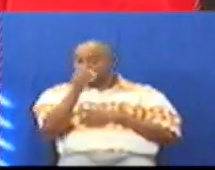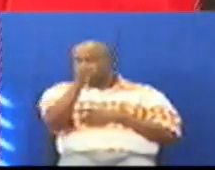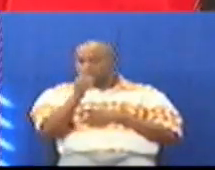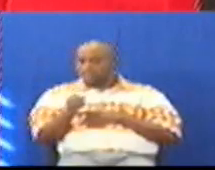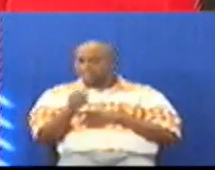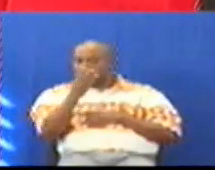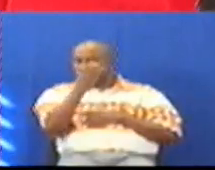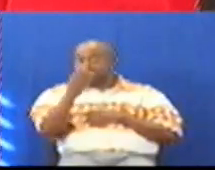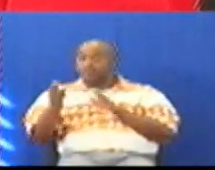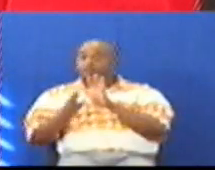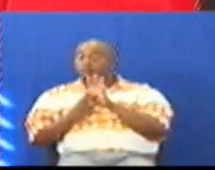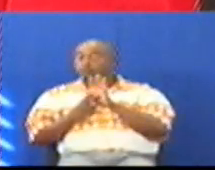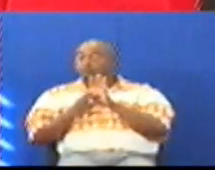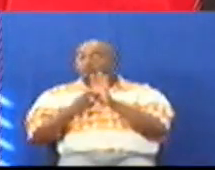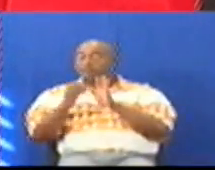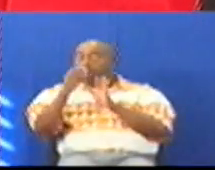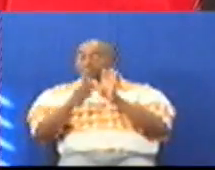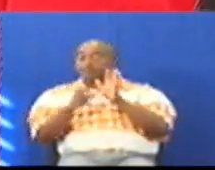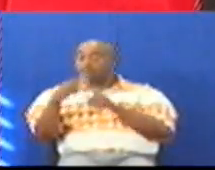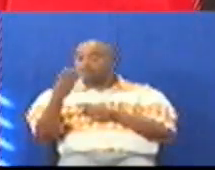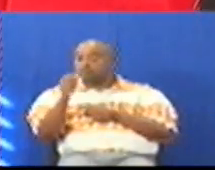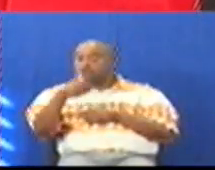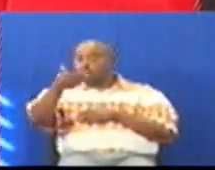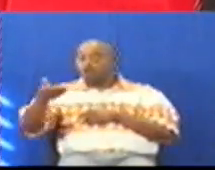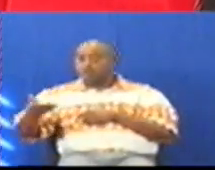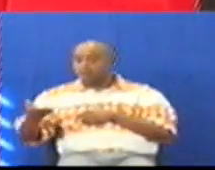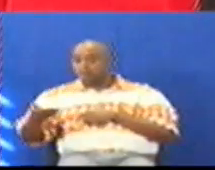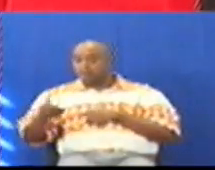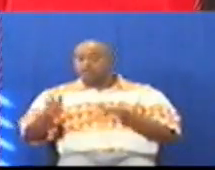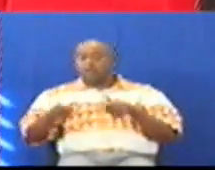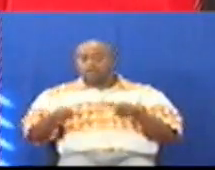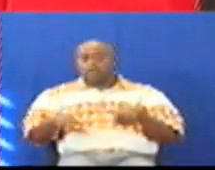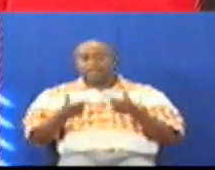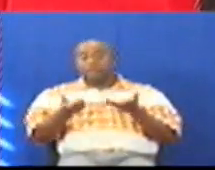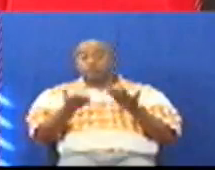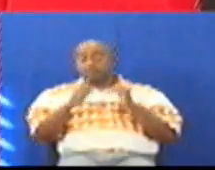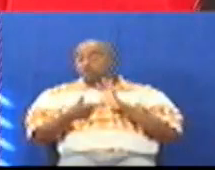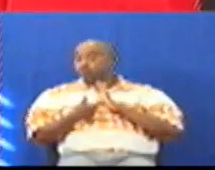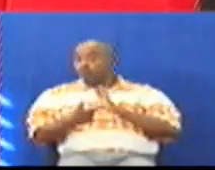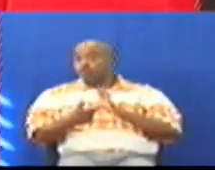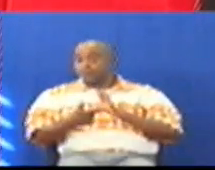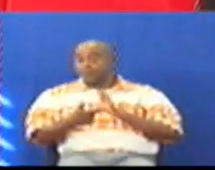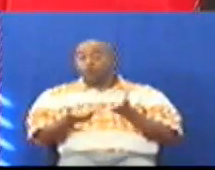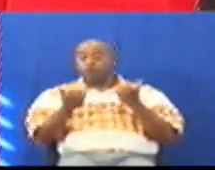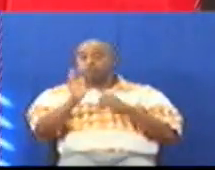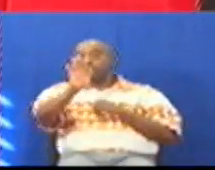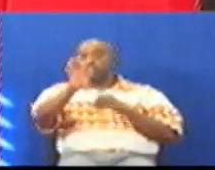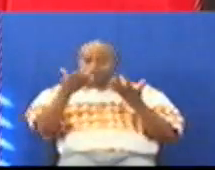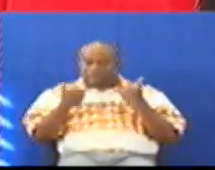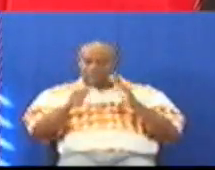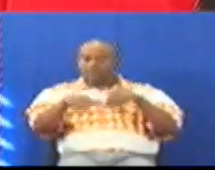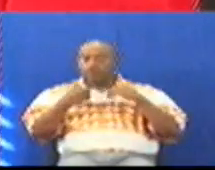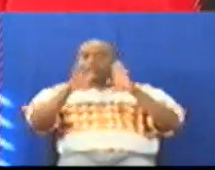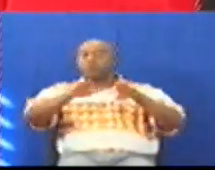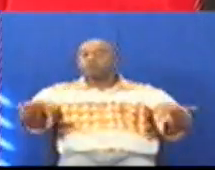83% ni wageni, lakini umeweza kuonyesha umahiri wako na sasa hivi bunge limetulia. Lakini